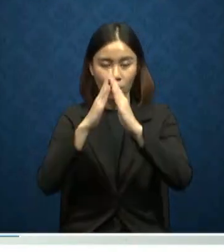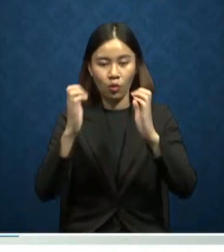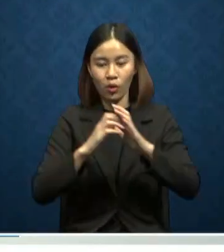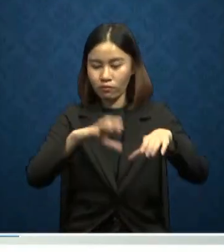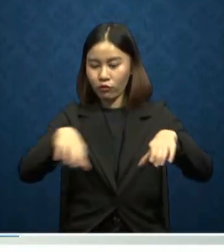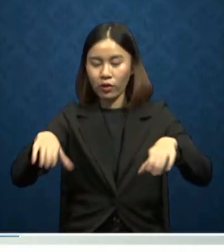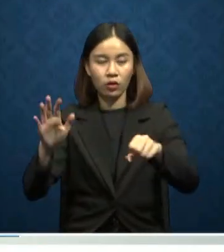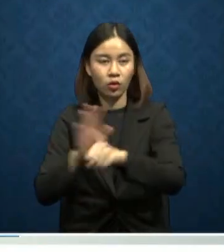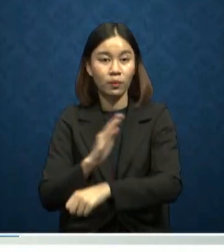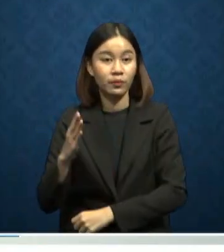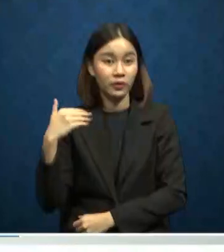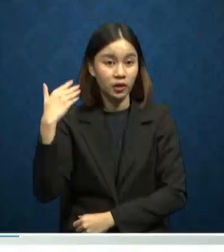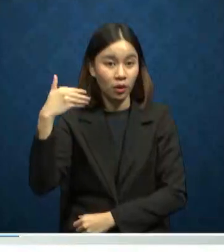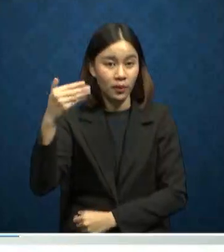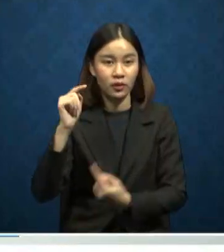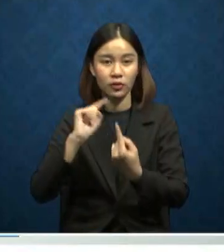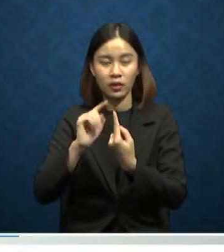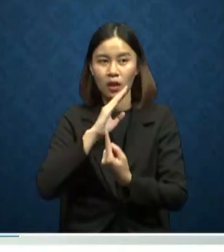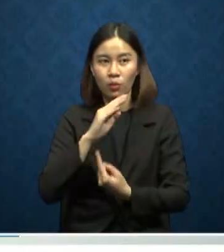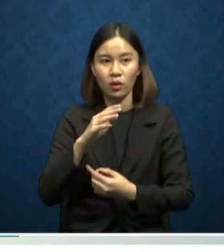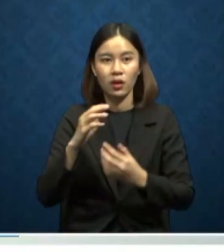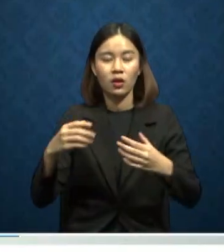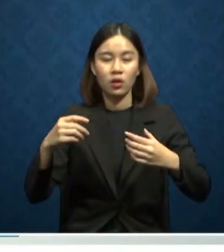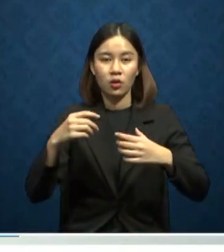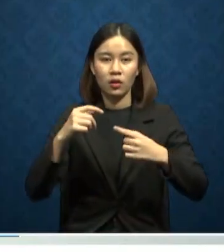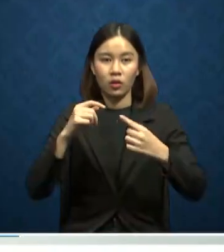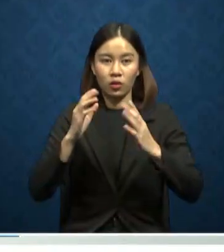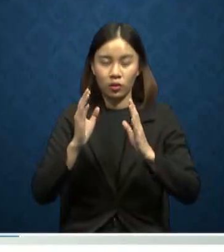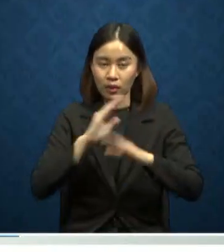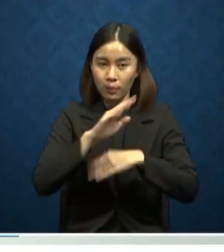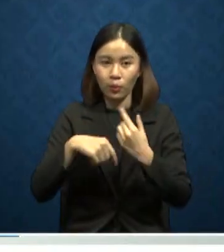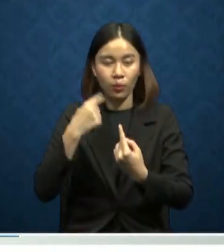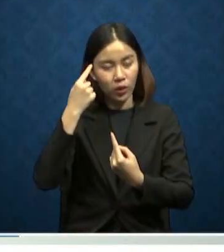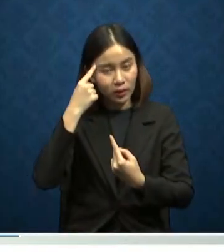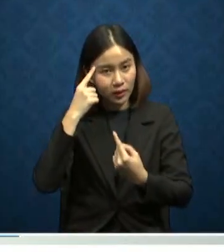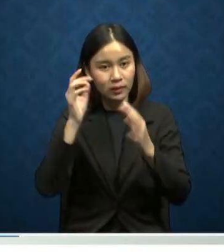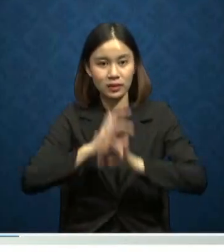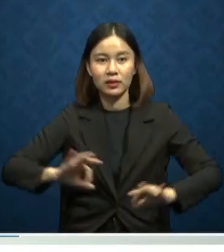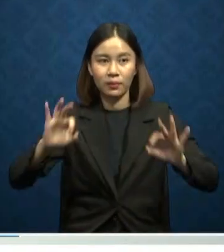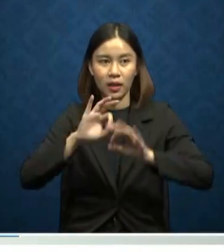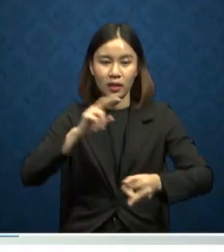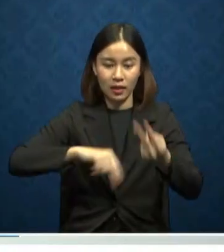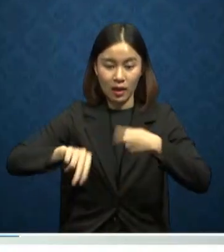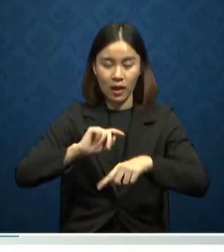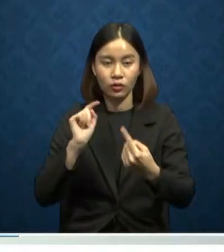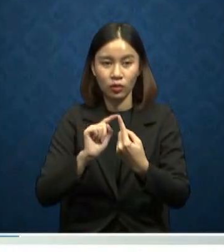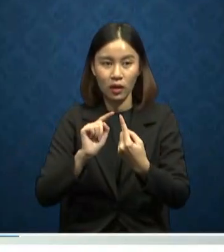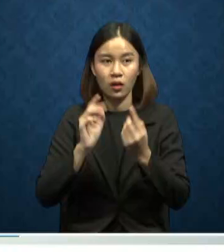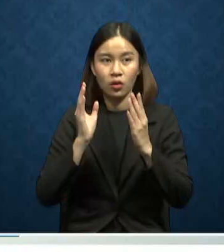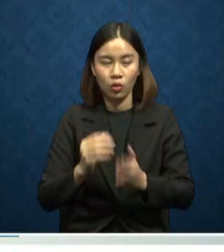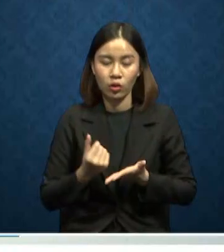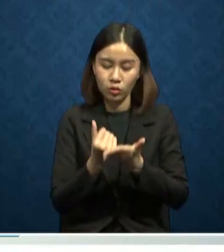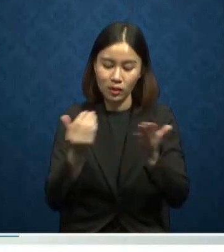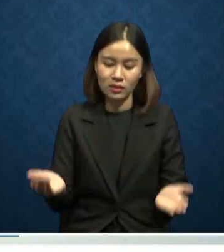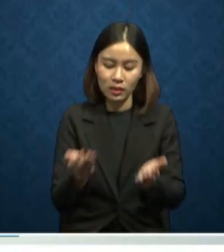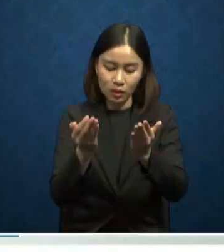ต่อไปนี้ถ้าระดับข้างบนให้ความสำคัญก็จะหาวิปัสสนาจารย์เนี่ยไปเป็นผู้ที่จะคอยขับเคลื่อ